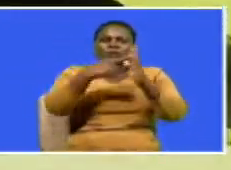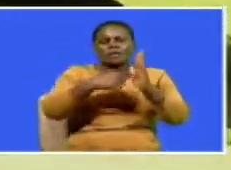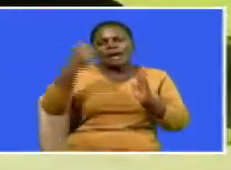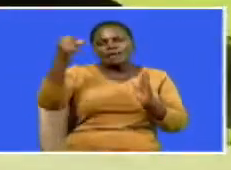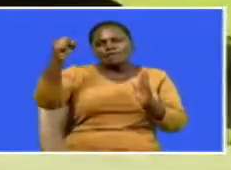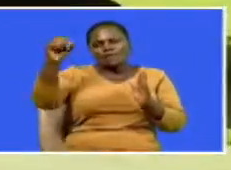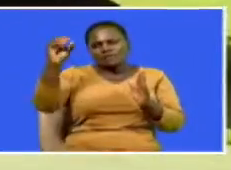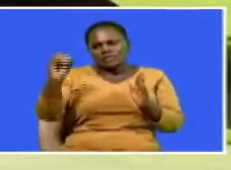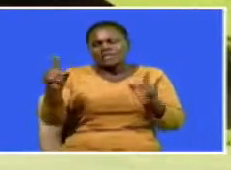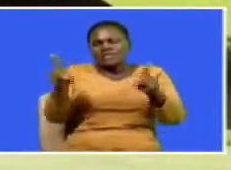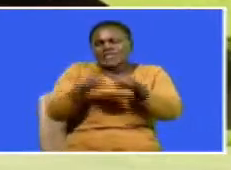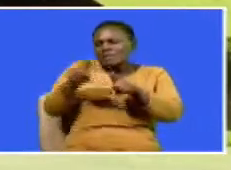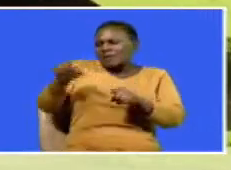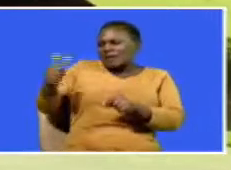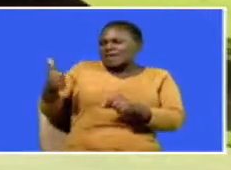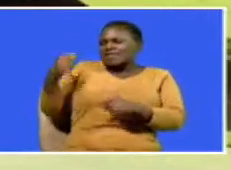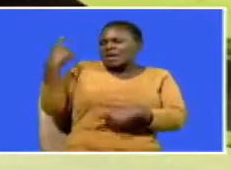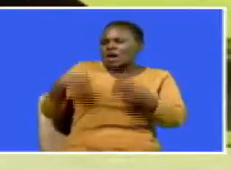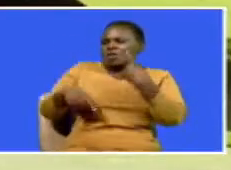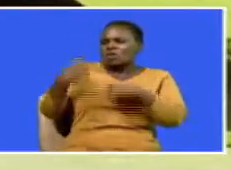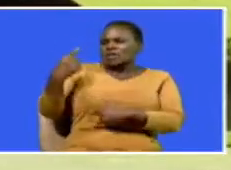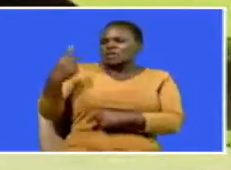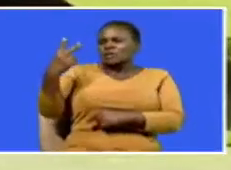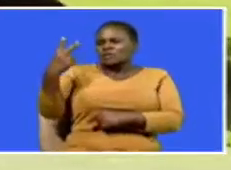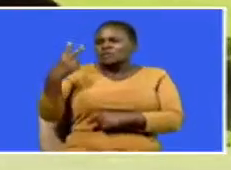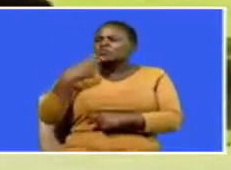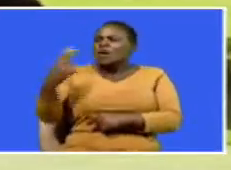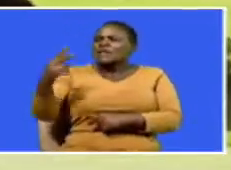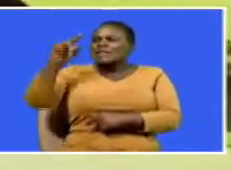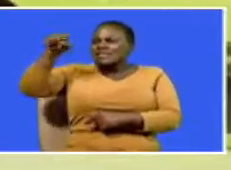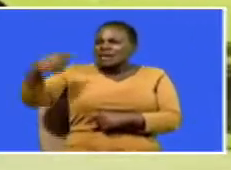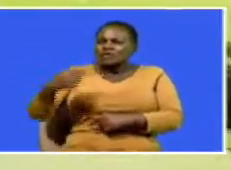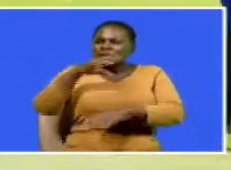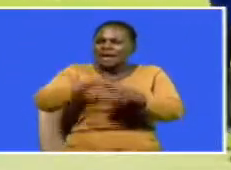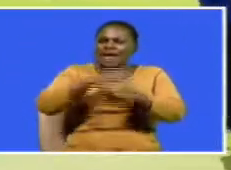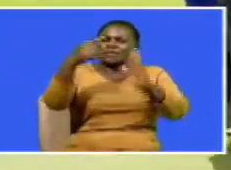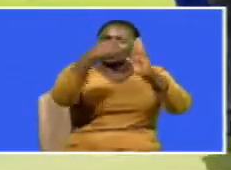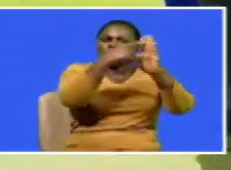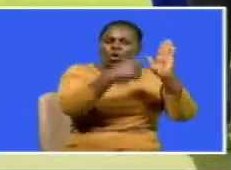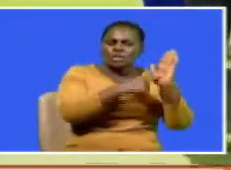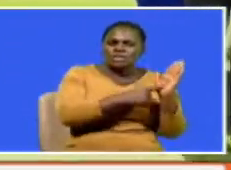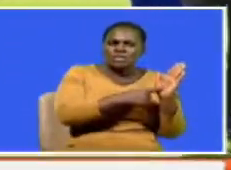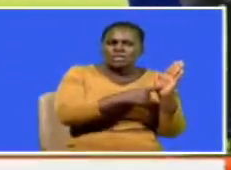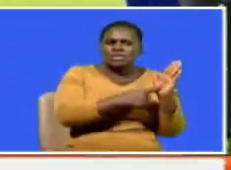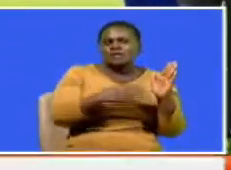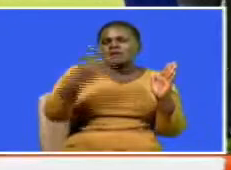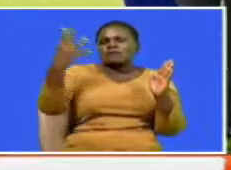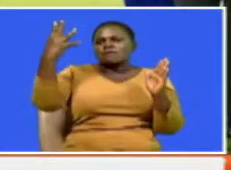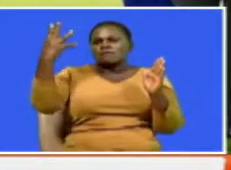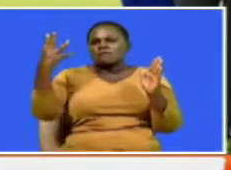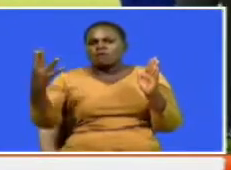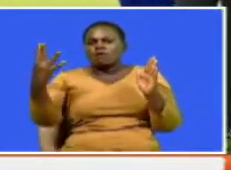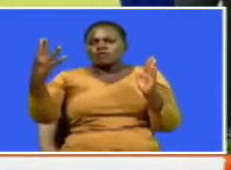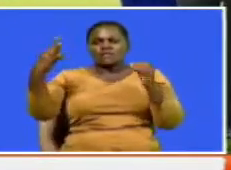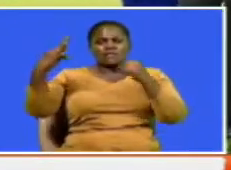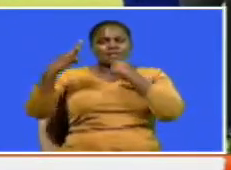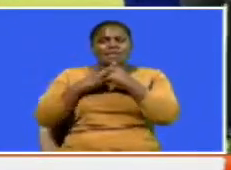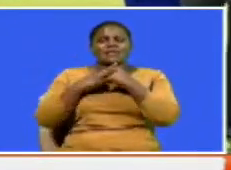huku Mupwanya akishinda shilingi 200,000 baada ya kuzua alama